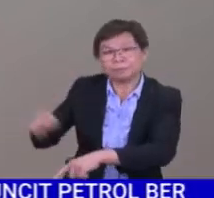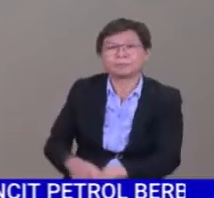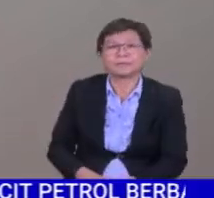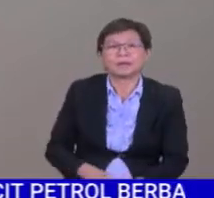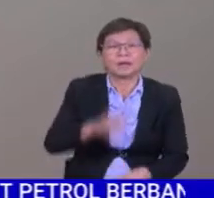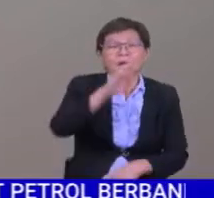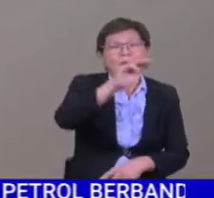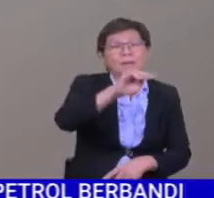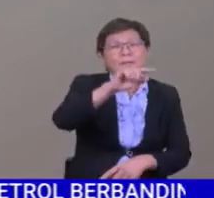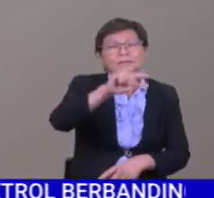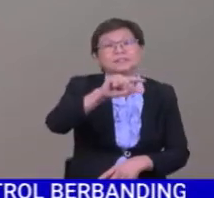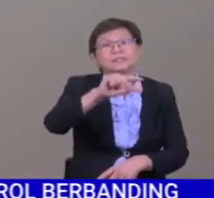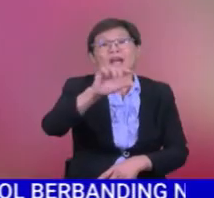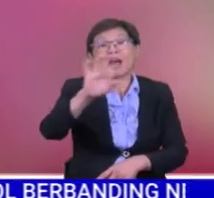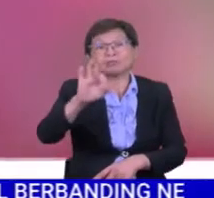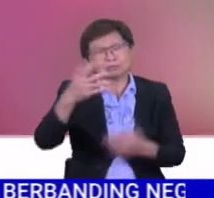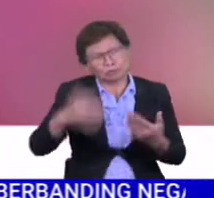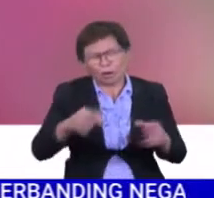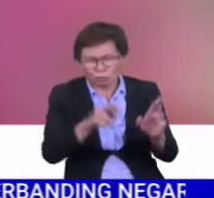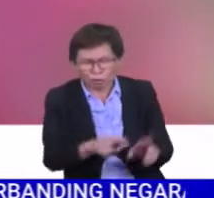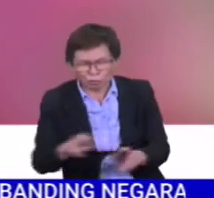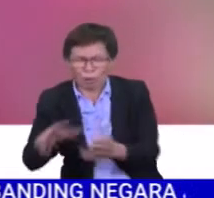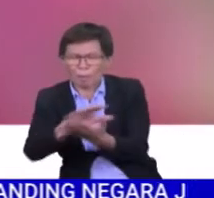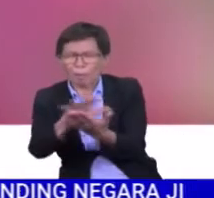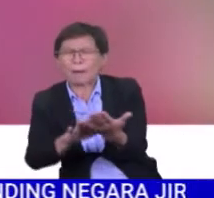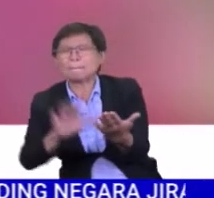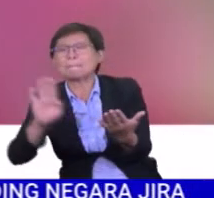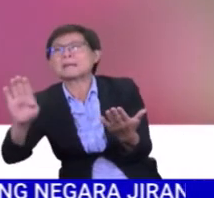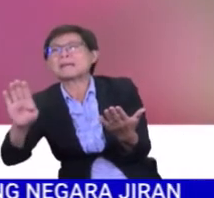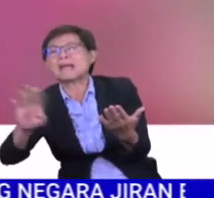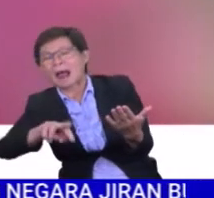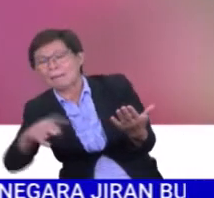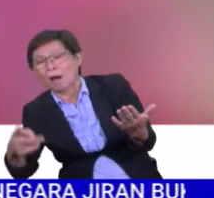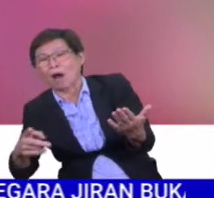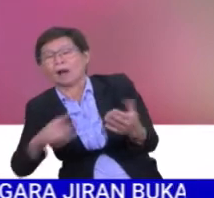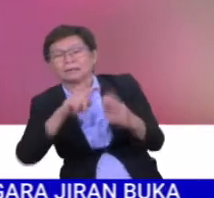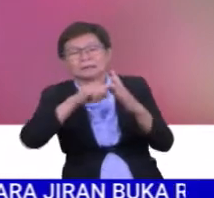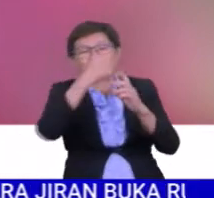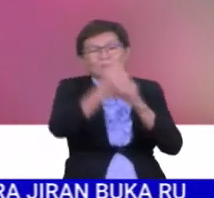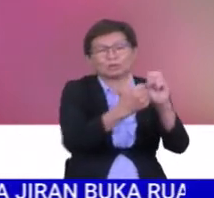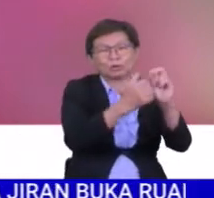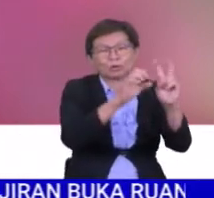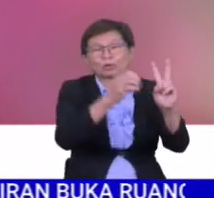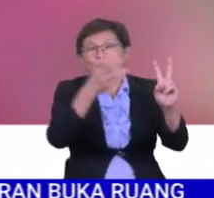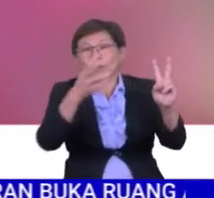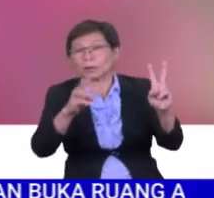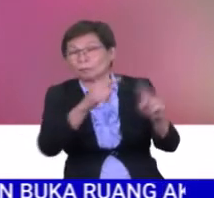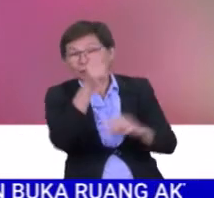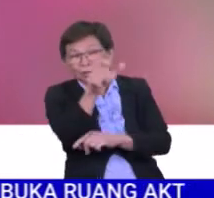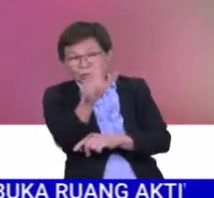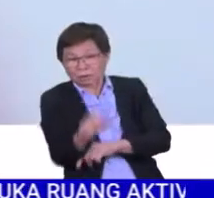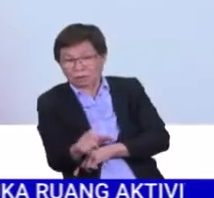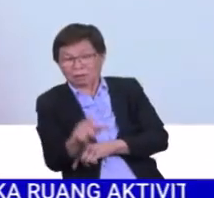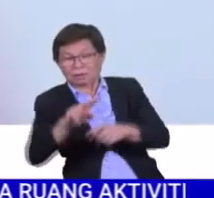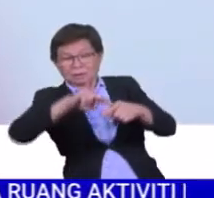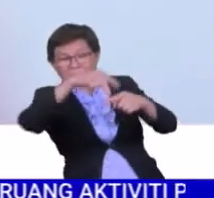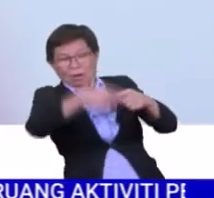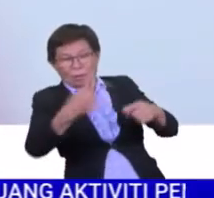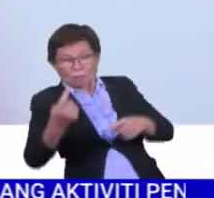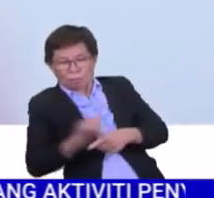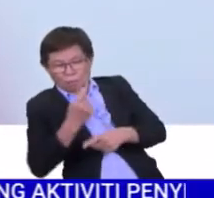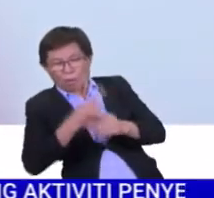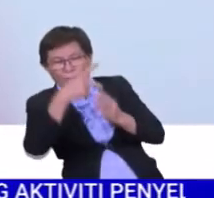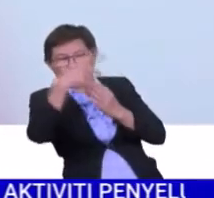Tambahnya, MGF sebenarnya sudah pun merancang pelan B sejak 2019 di mana Farah merupakan satu-satunya gimnas yang berlatih di